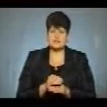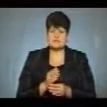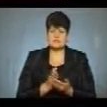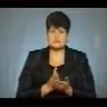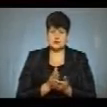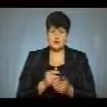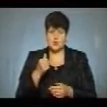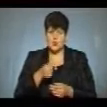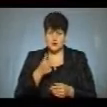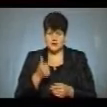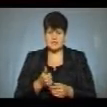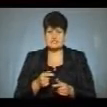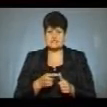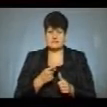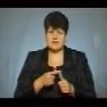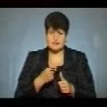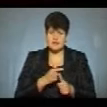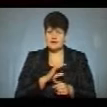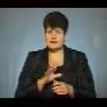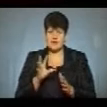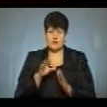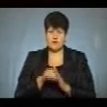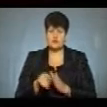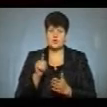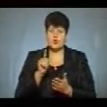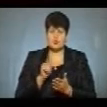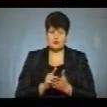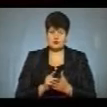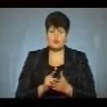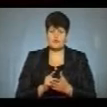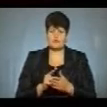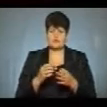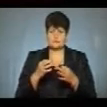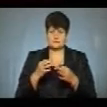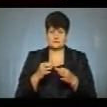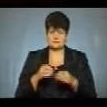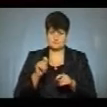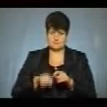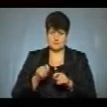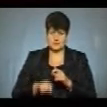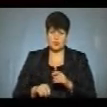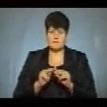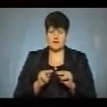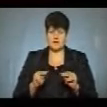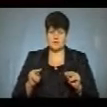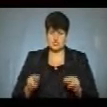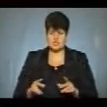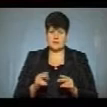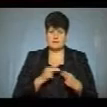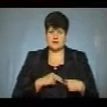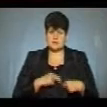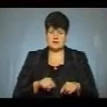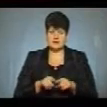вислугу років, вчене звання, не запроваджувати обов'язкову сертифікацію для педагогічних працівників. Вчителі також виступили